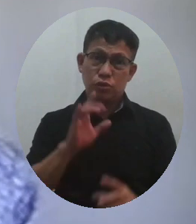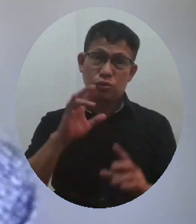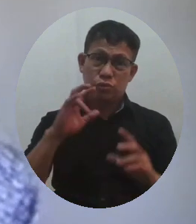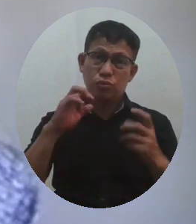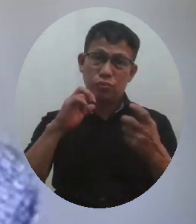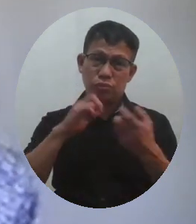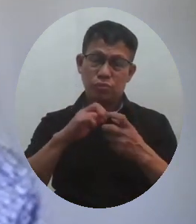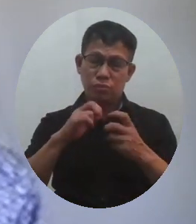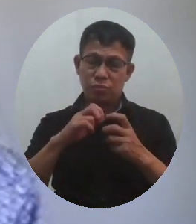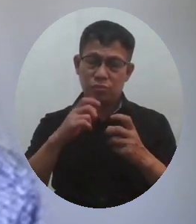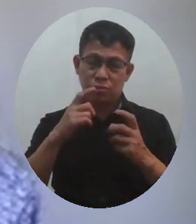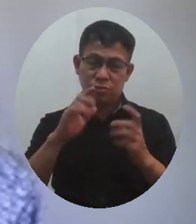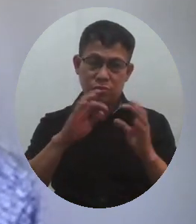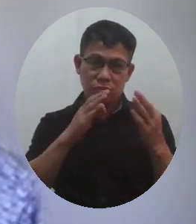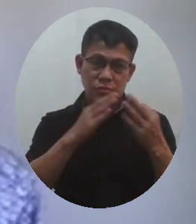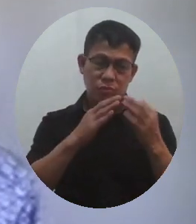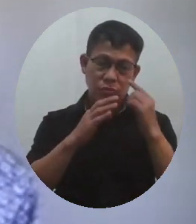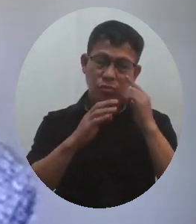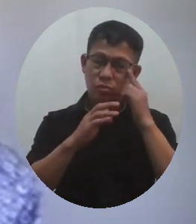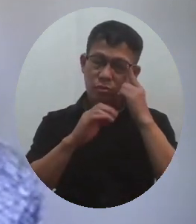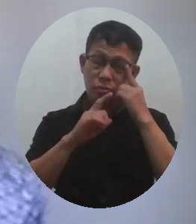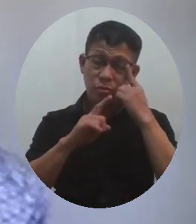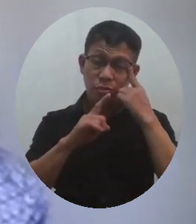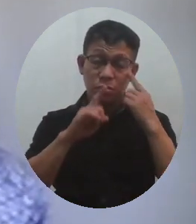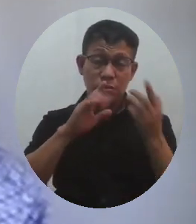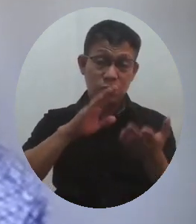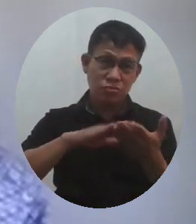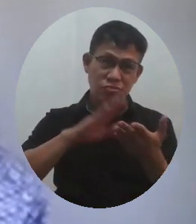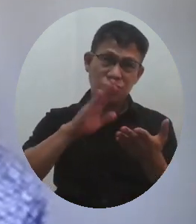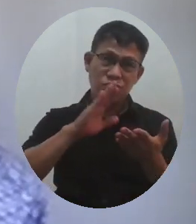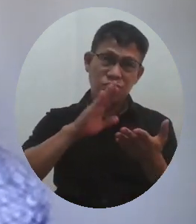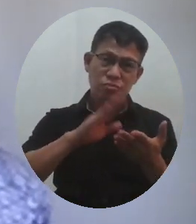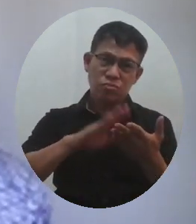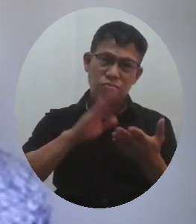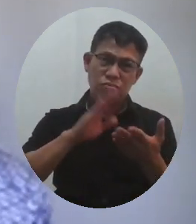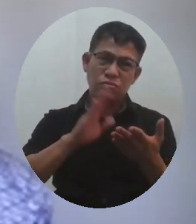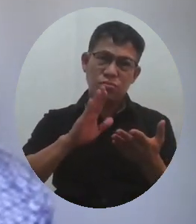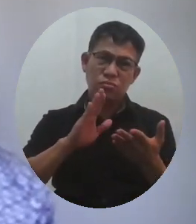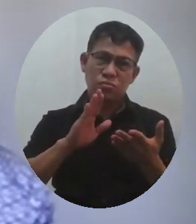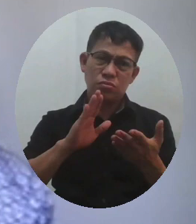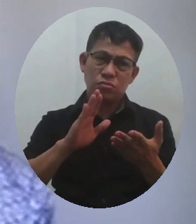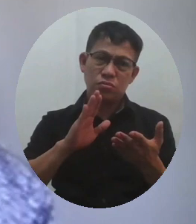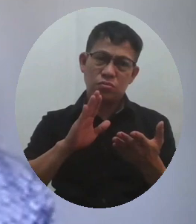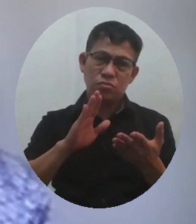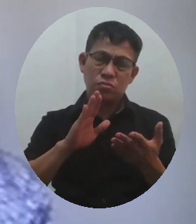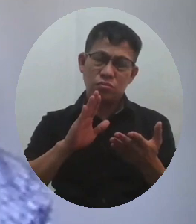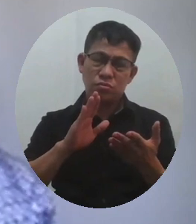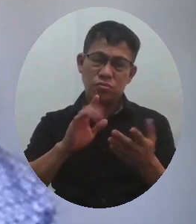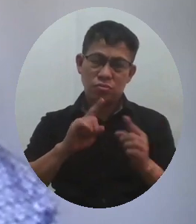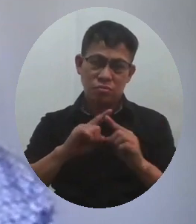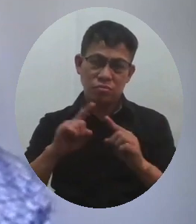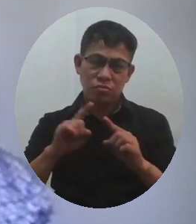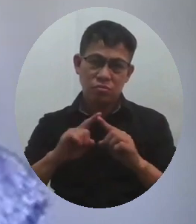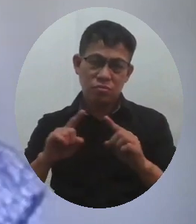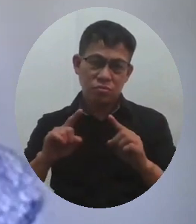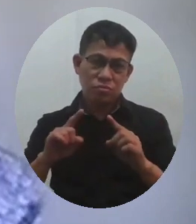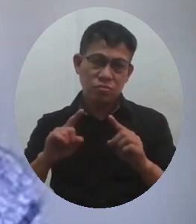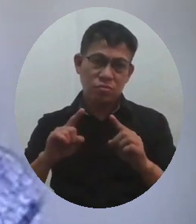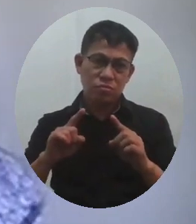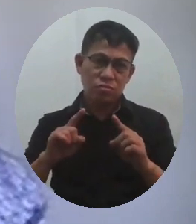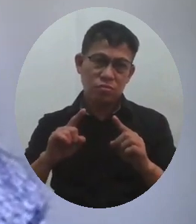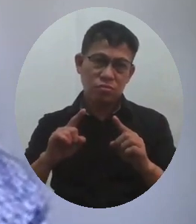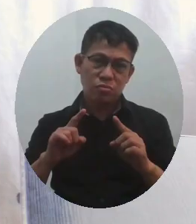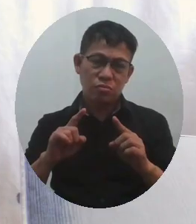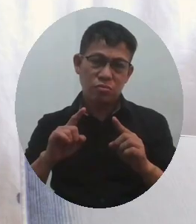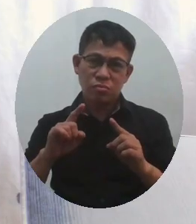May problema sa rin sa gamot. Bukod sa mahal, madalang at saka ilan lang ang kumpanya gumagawa nito o